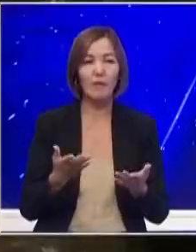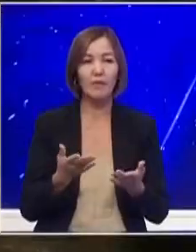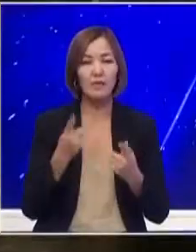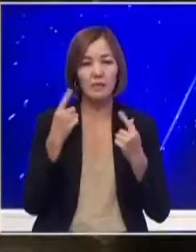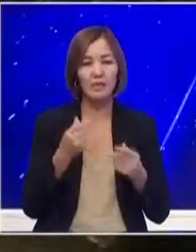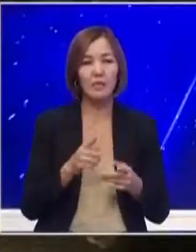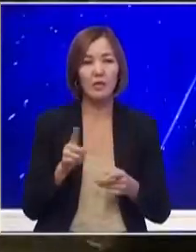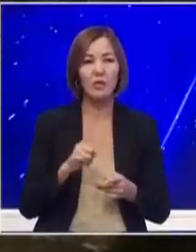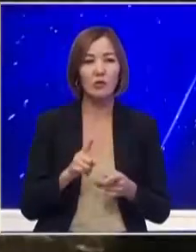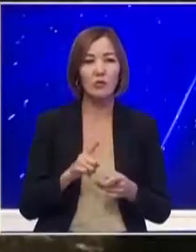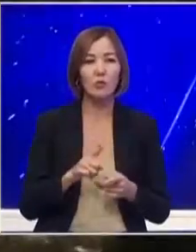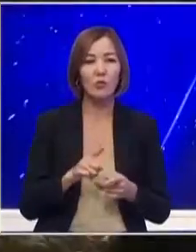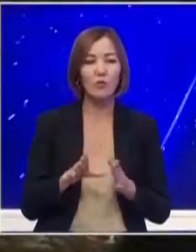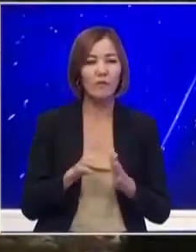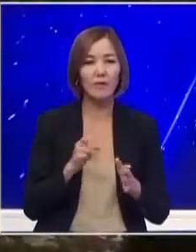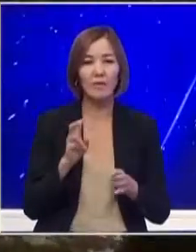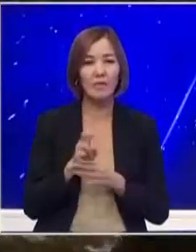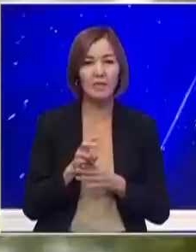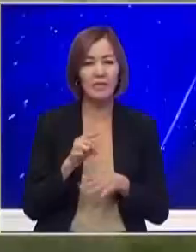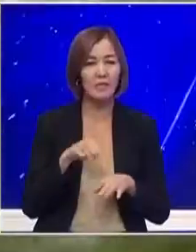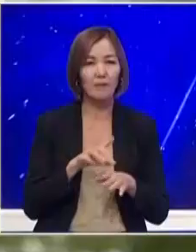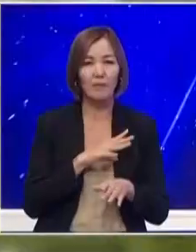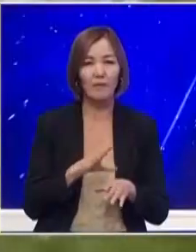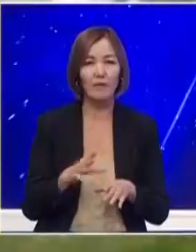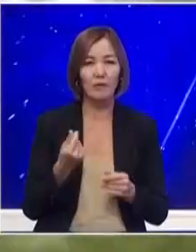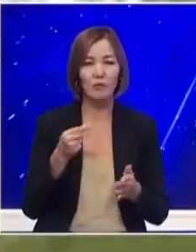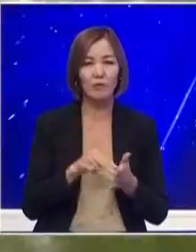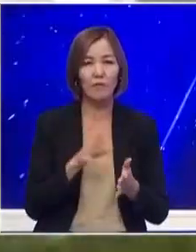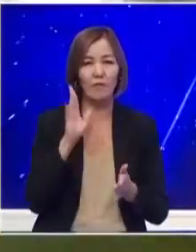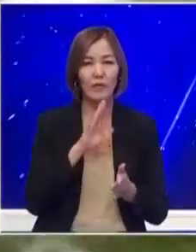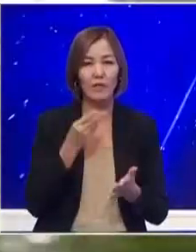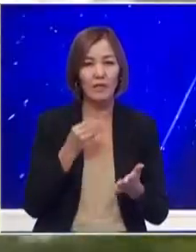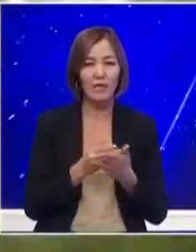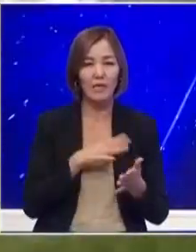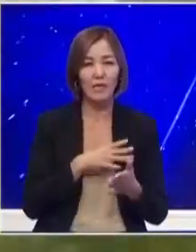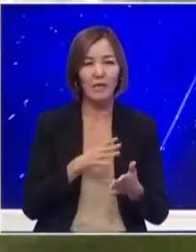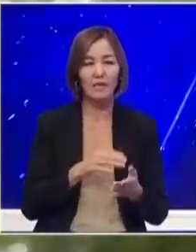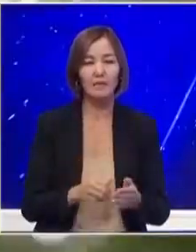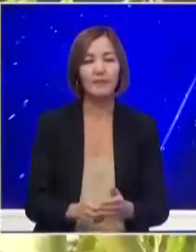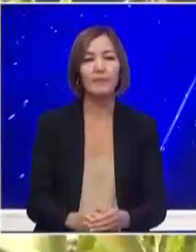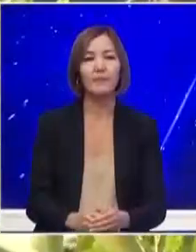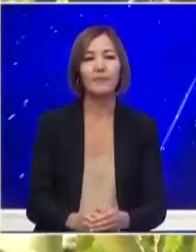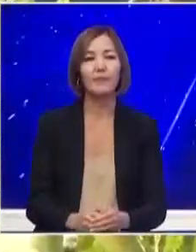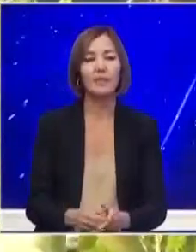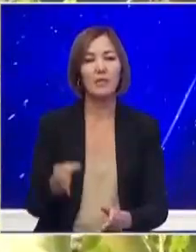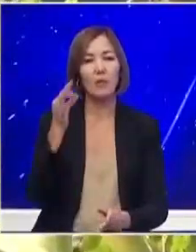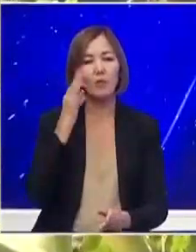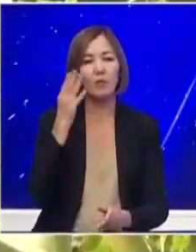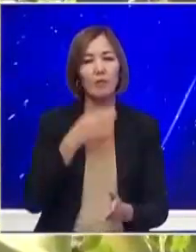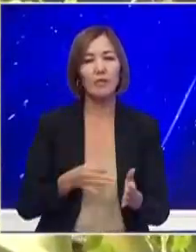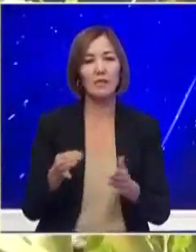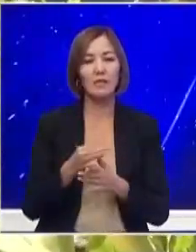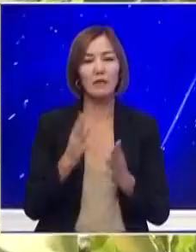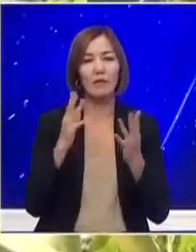Но даже визит народных избранников не повлиял на стоимость поливной воды. Цена осталась прежней. Напомним, в Алматинской